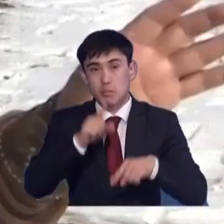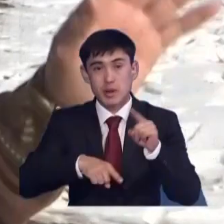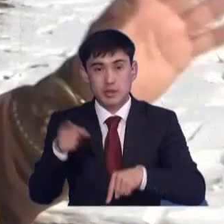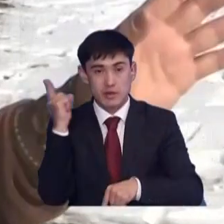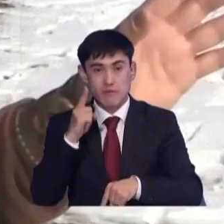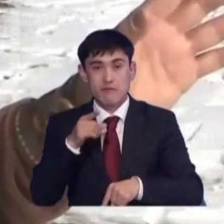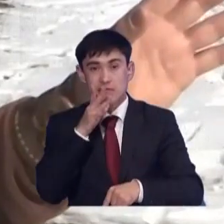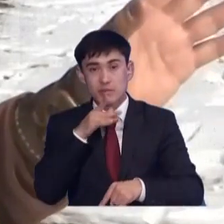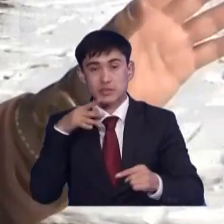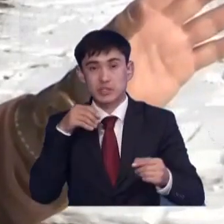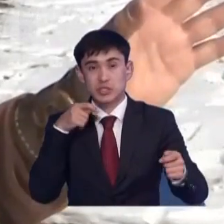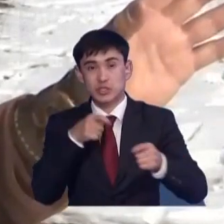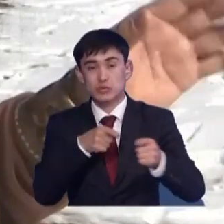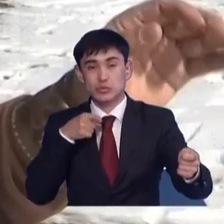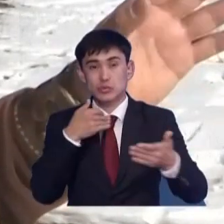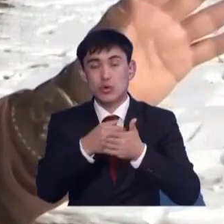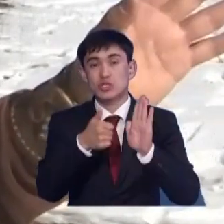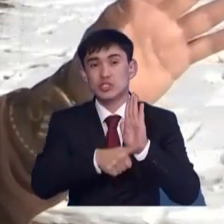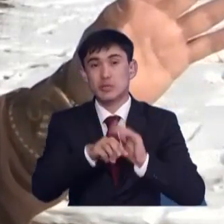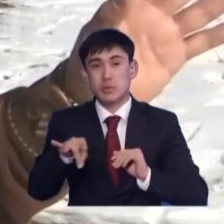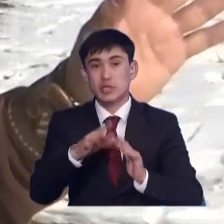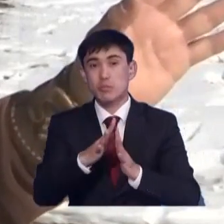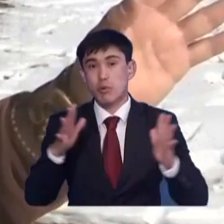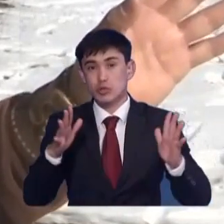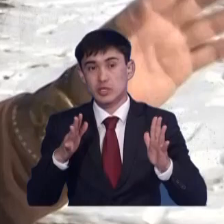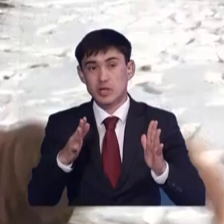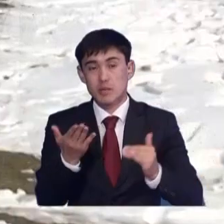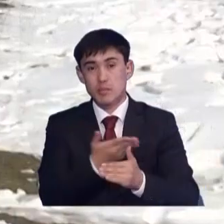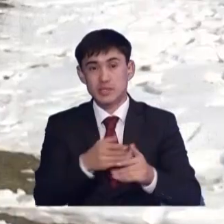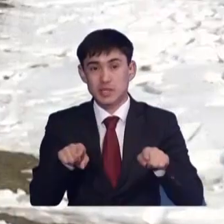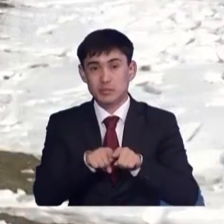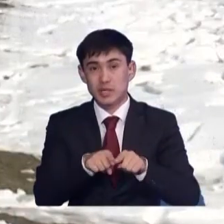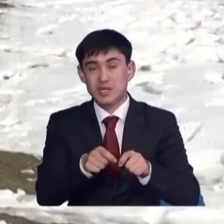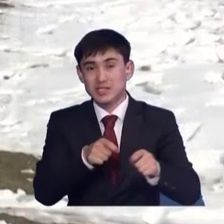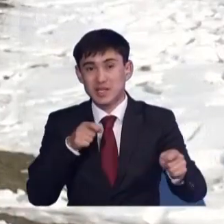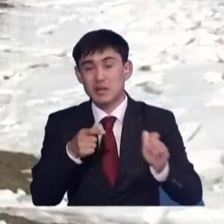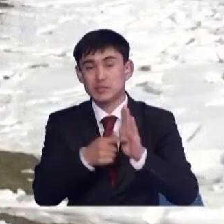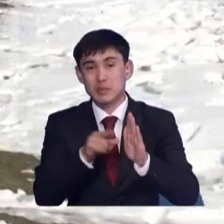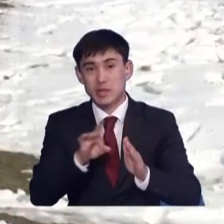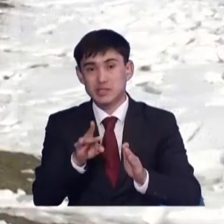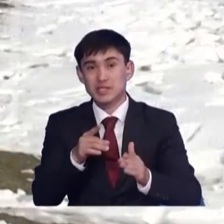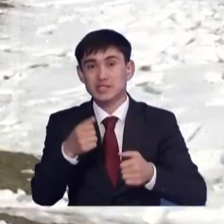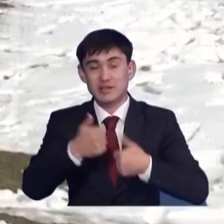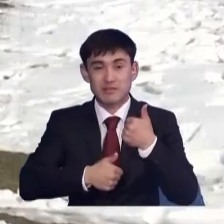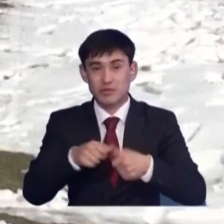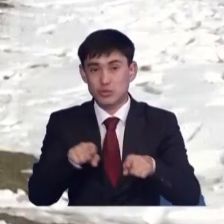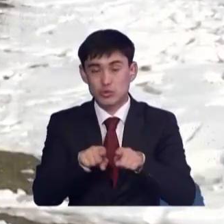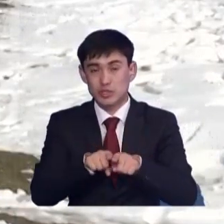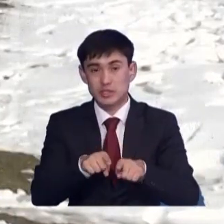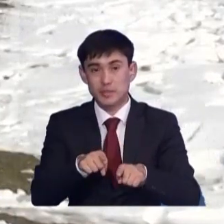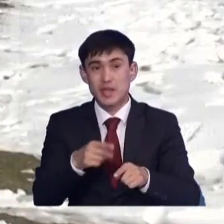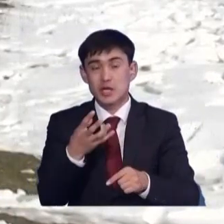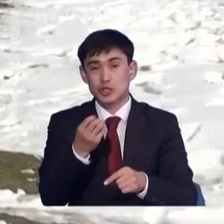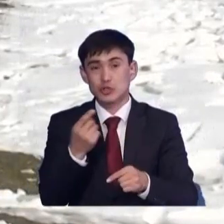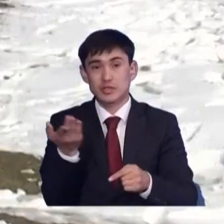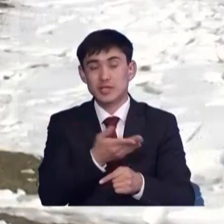войн стреляли до 60 метров, а иногда и больше. Мы ставим так, стреляем 7 раз. На соревнованиях тоже так же. И еще